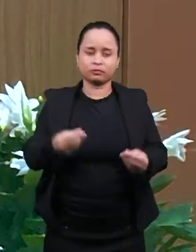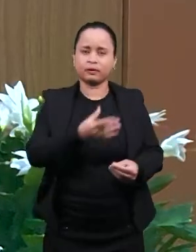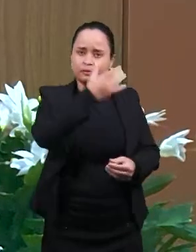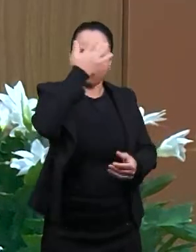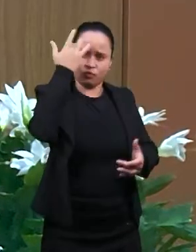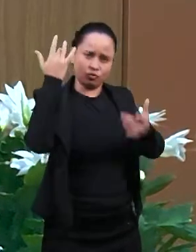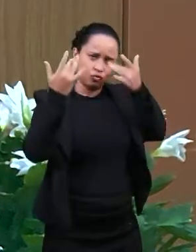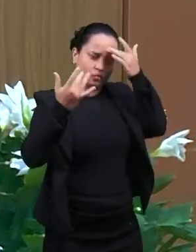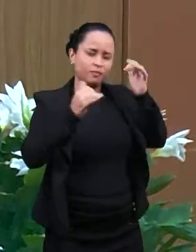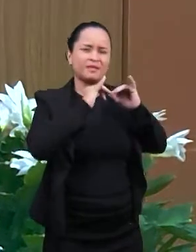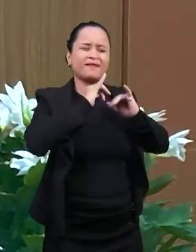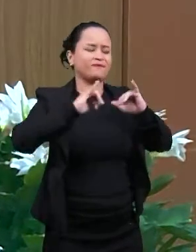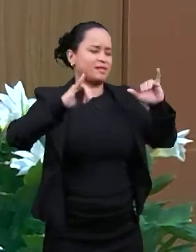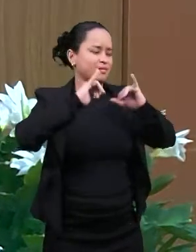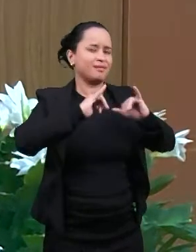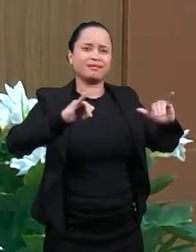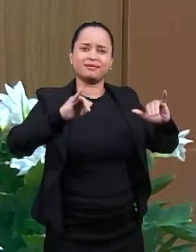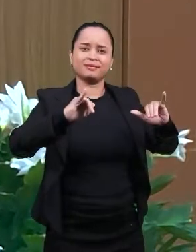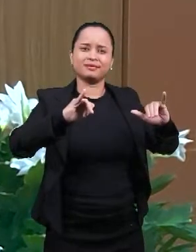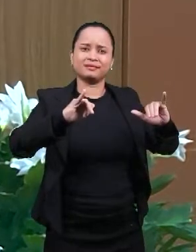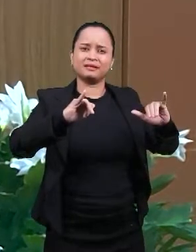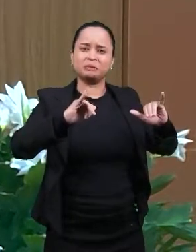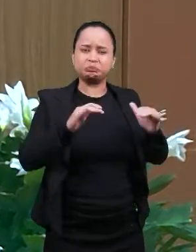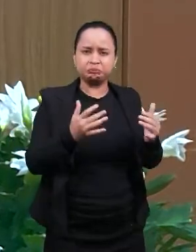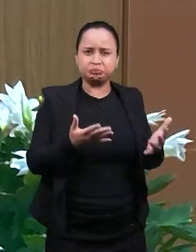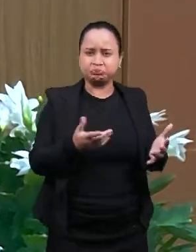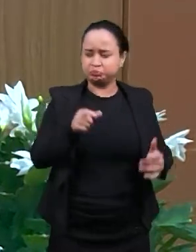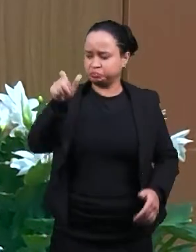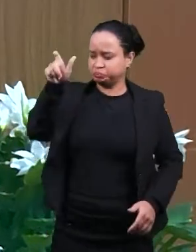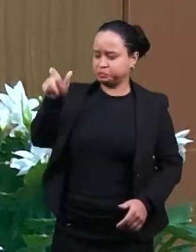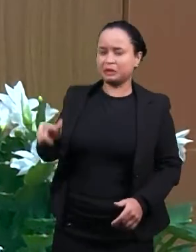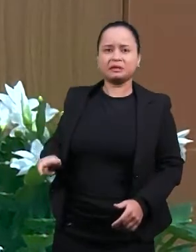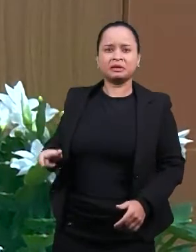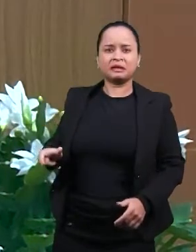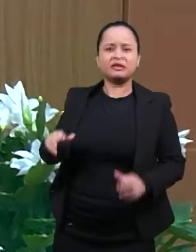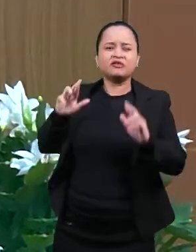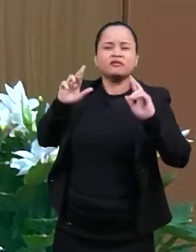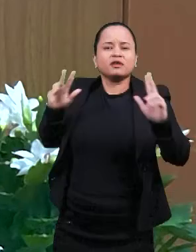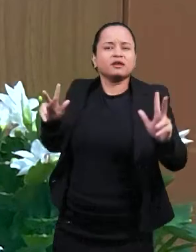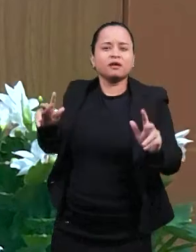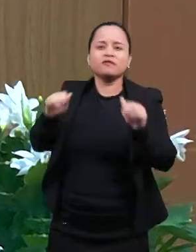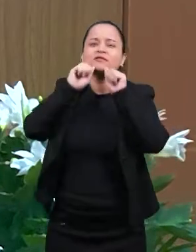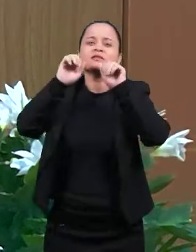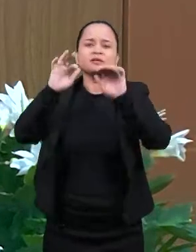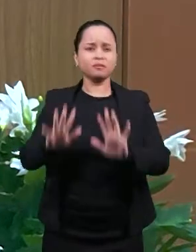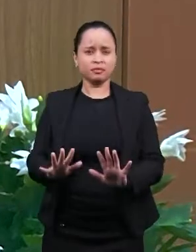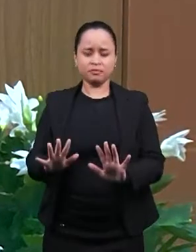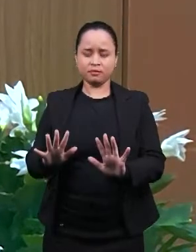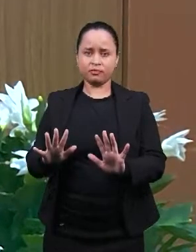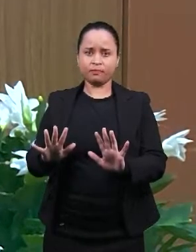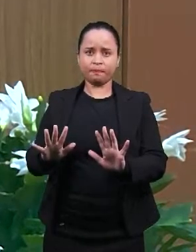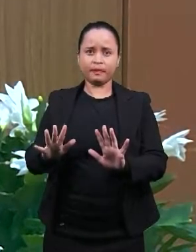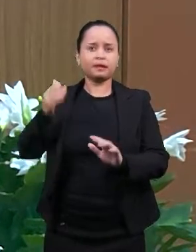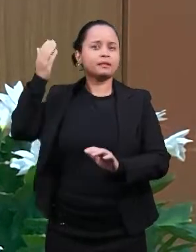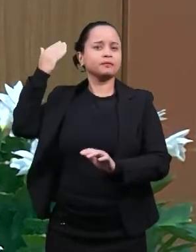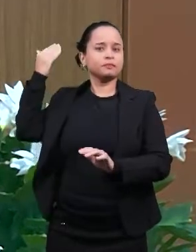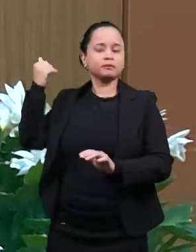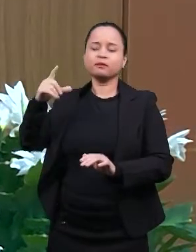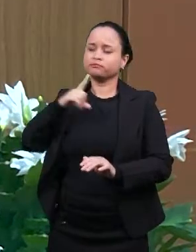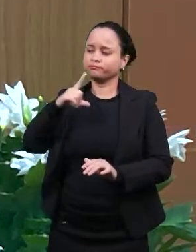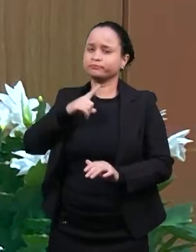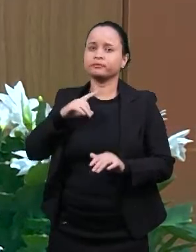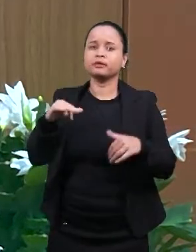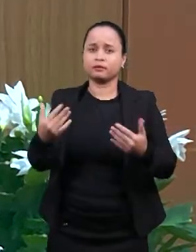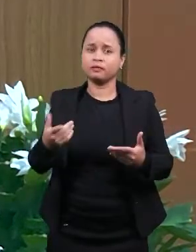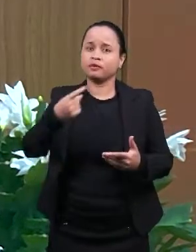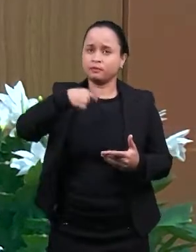Лайфы делают вживую, транслируют, что никакого отношения к благословению, которое мы получили от Духа